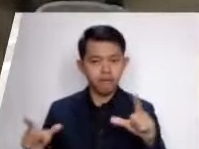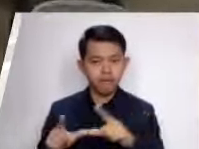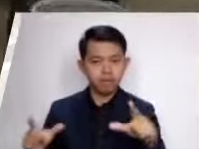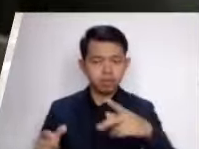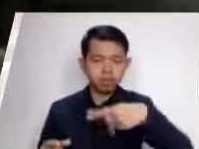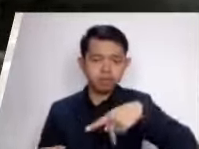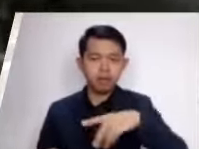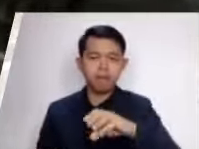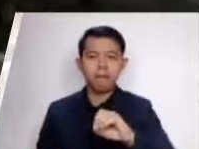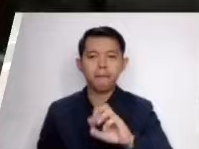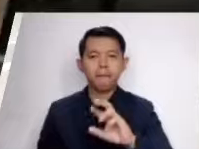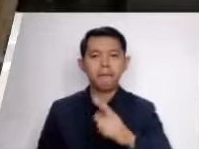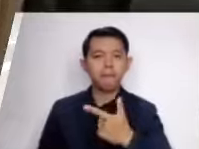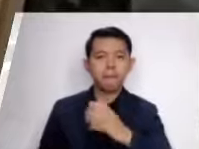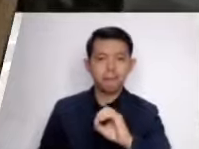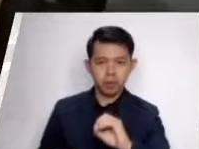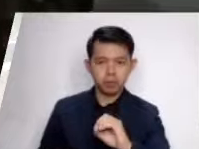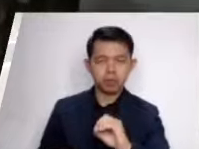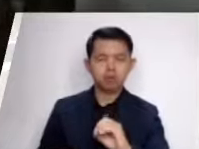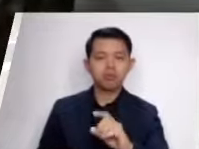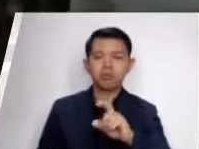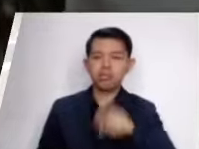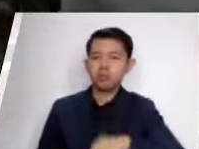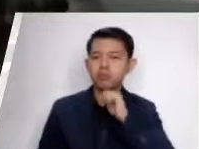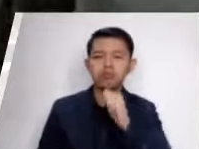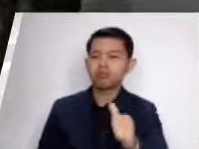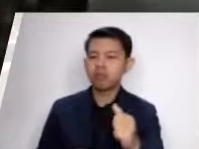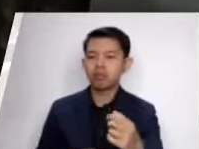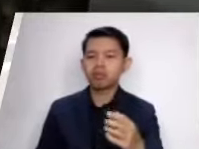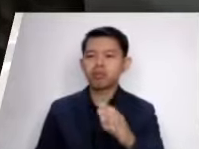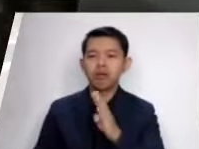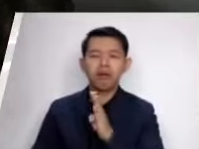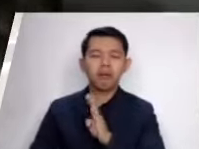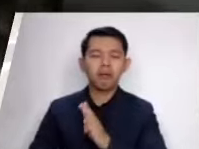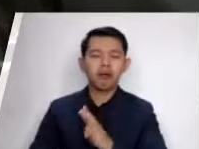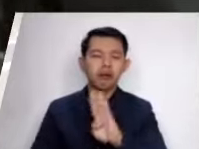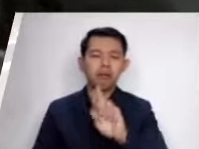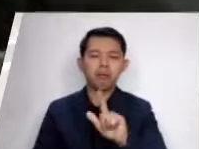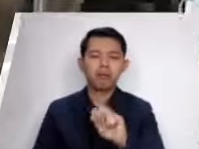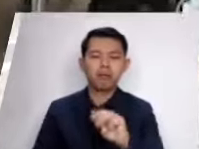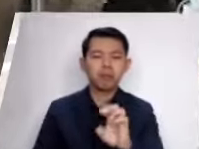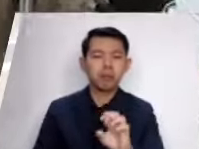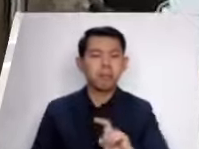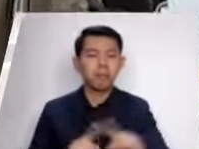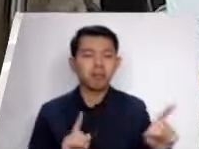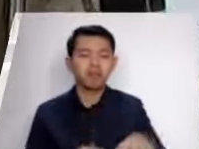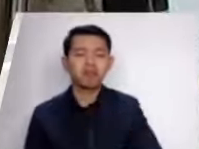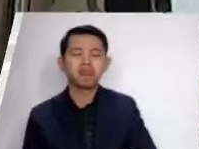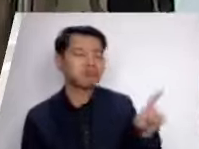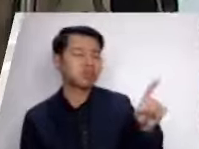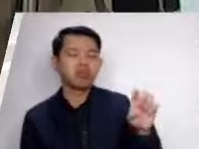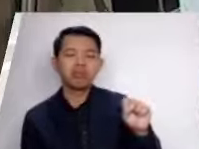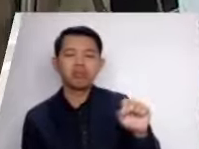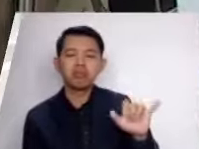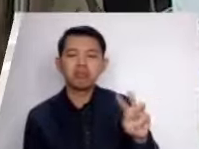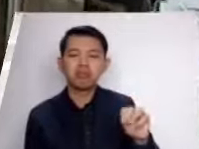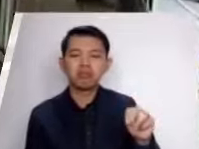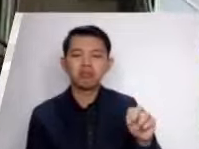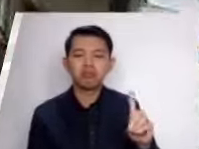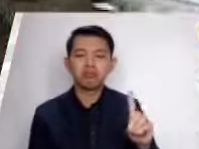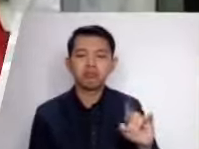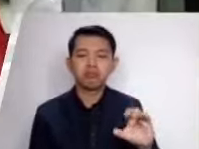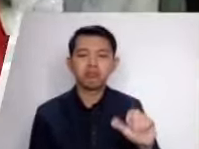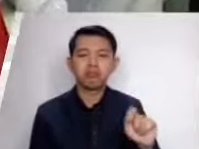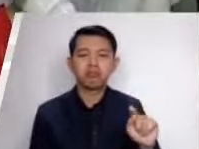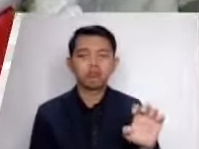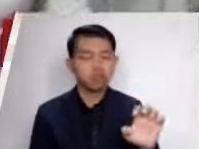ng PAGCOR. Hindi rin daw Pogo ang totoong banta kundi ang mga banyagang sindikato. Hindi raw dapat ituring na illegal ang